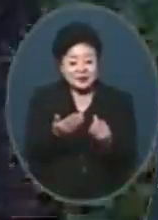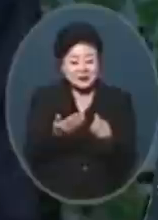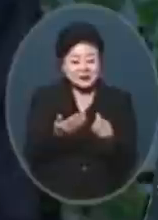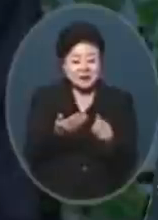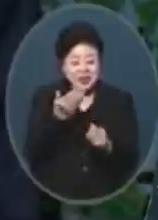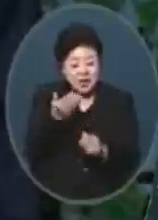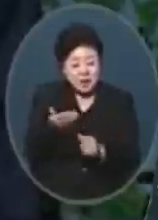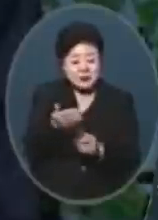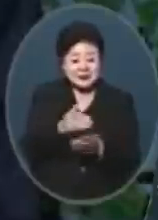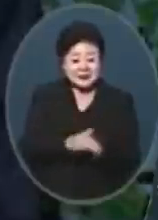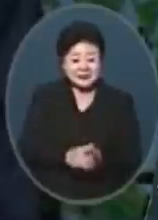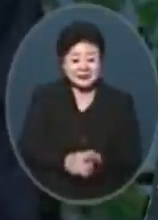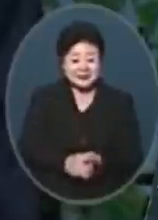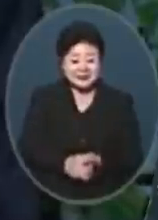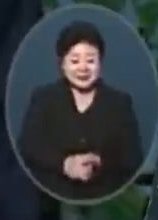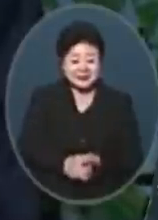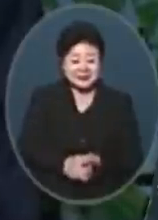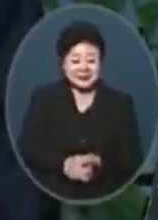여러분에게